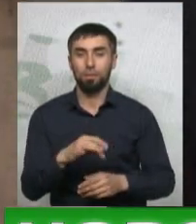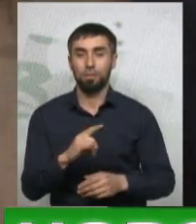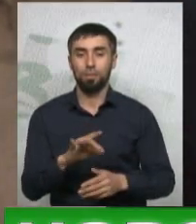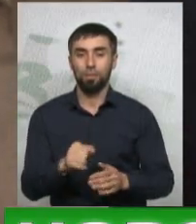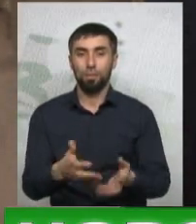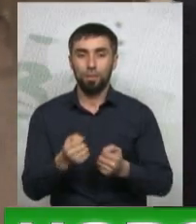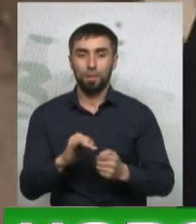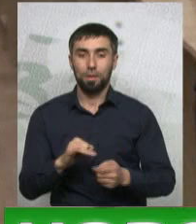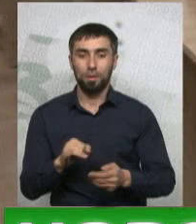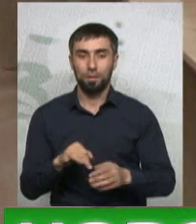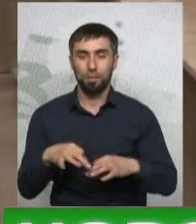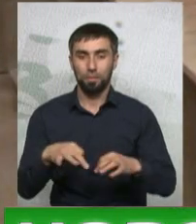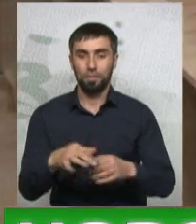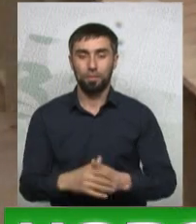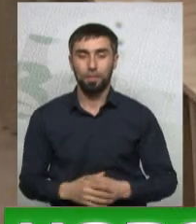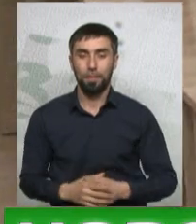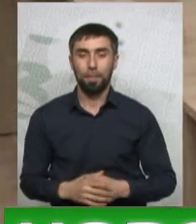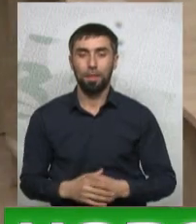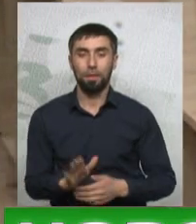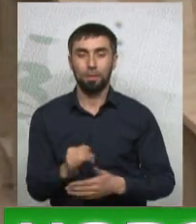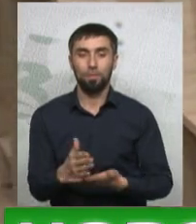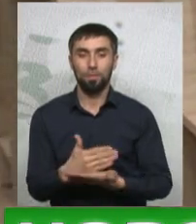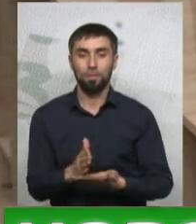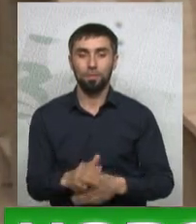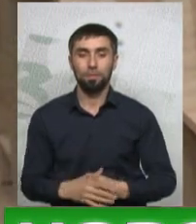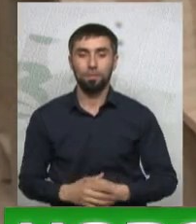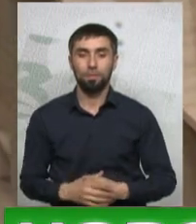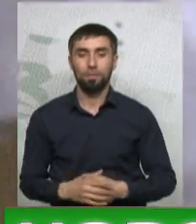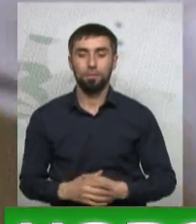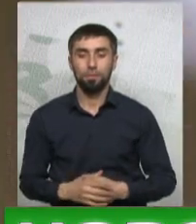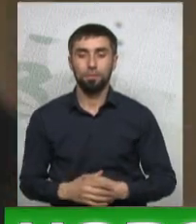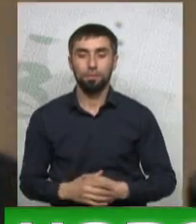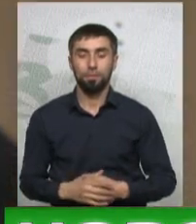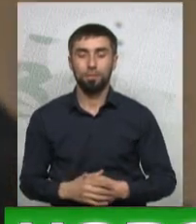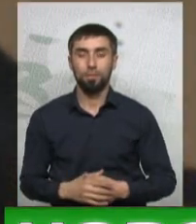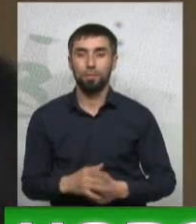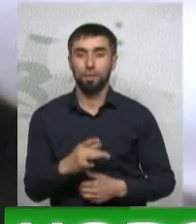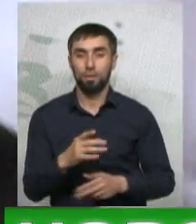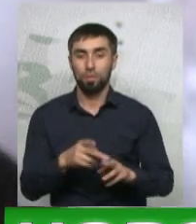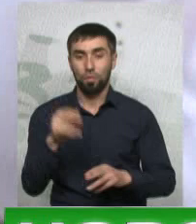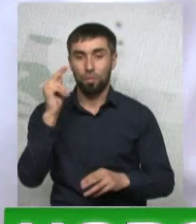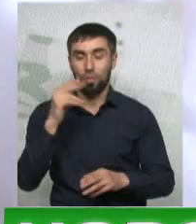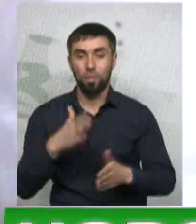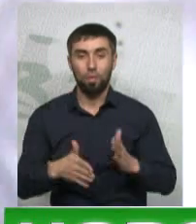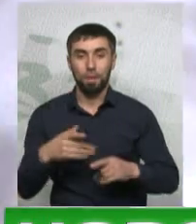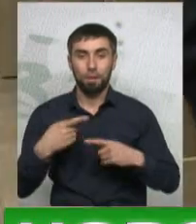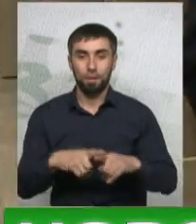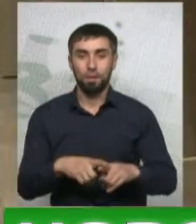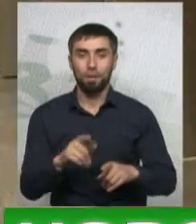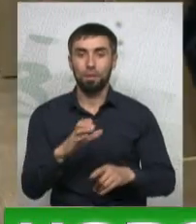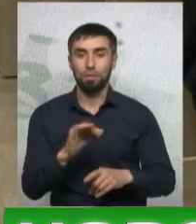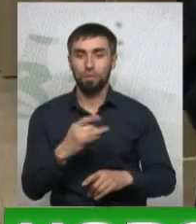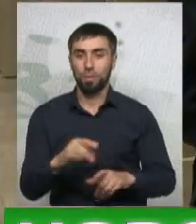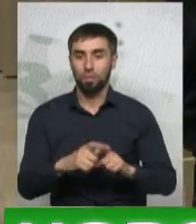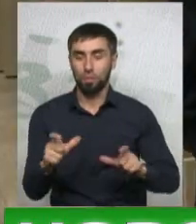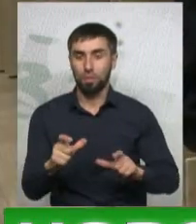может ехать. Ехать, поворачивать каркас. Урок робототехники в первой сужеской школе появился